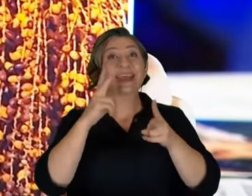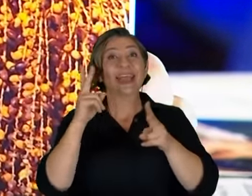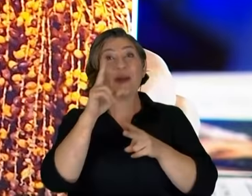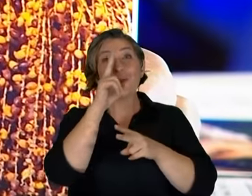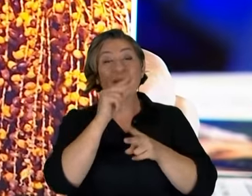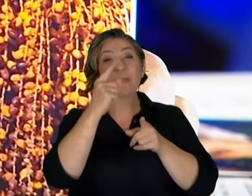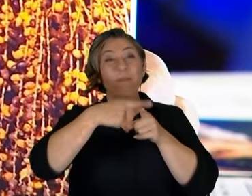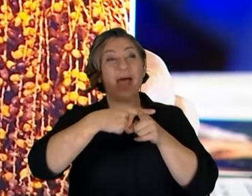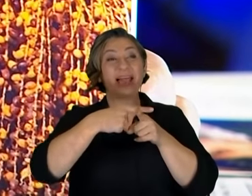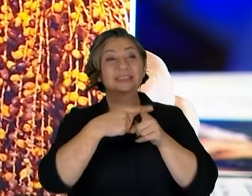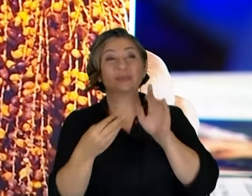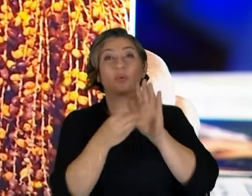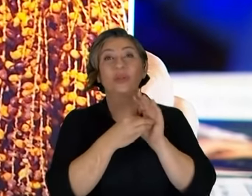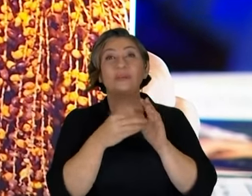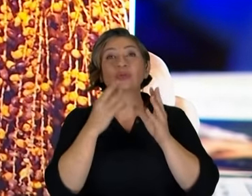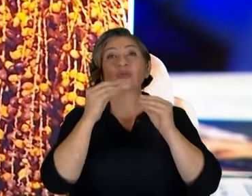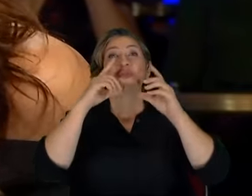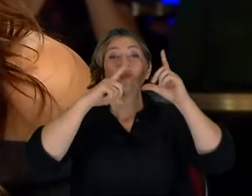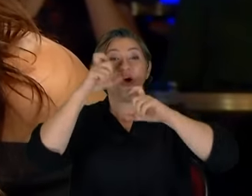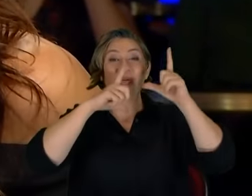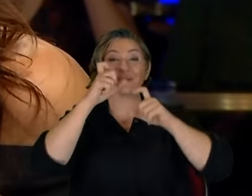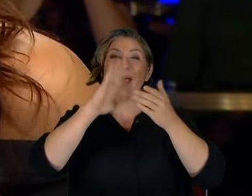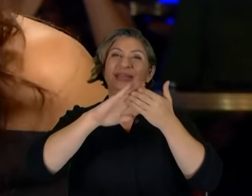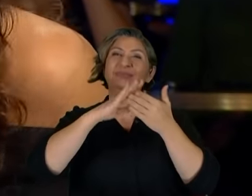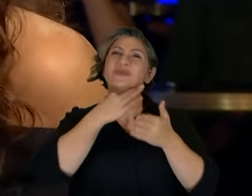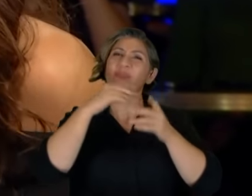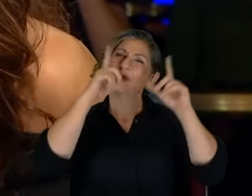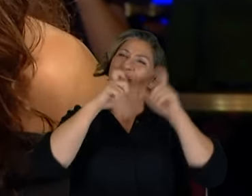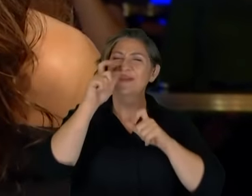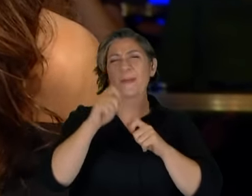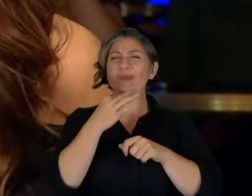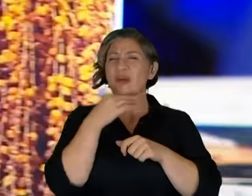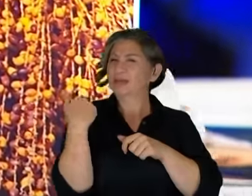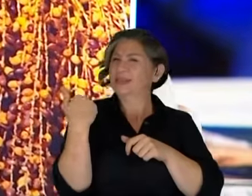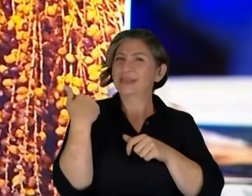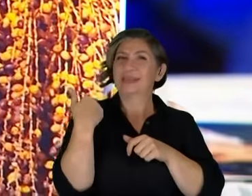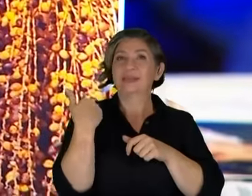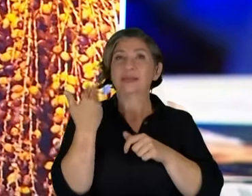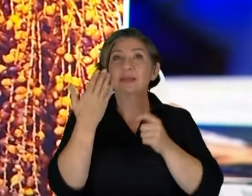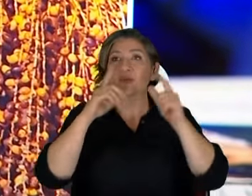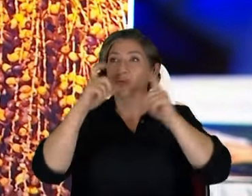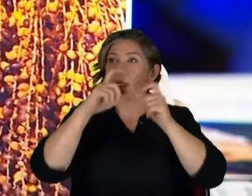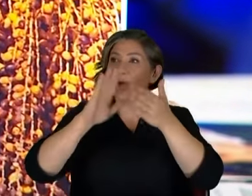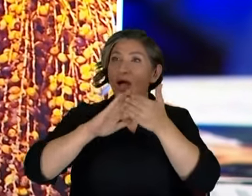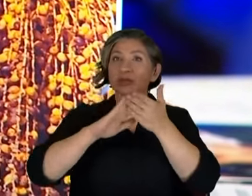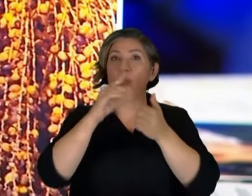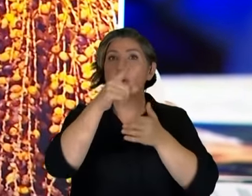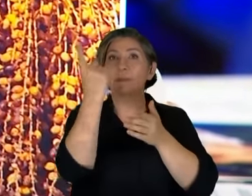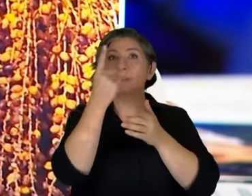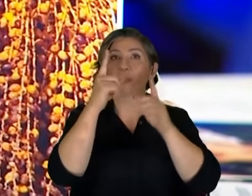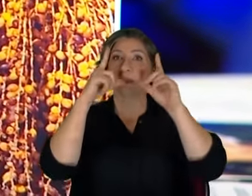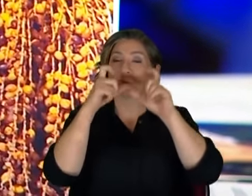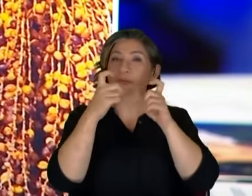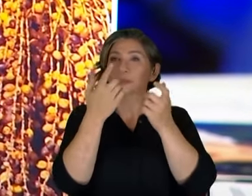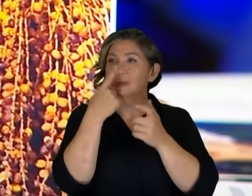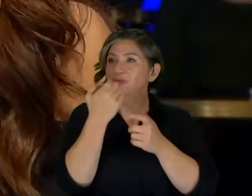mi? Bir şey paylaşayım diye yani. Çok fotoğrafçı bir arkadaşım, ne olur gel fotoğraflarını çekelim. Bu çok saçma. Peki niye fotoğrafçı demiş arkadaşınız böyle bir pozunuzu hayır,